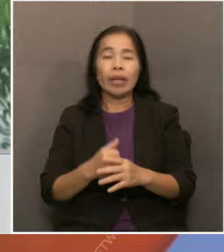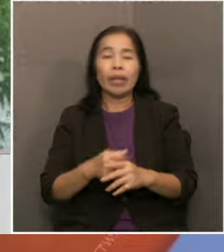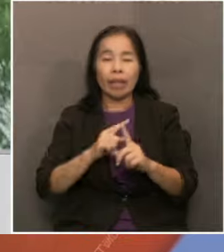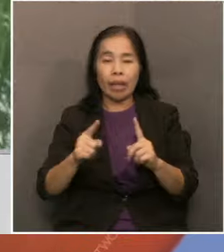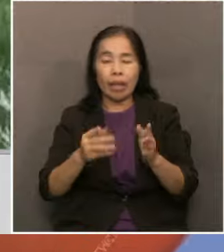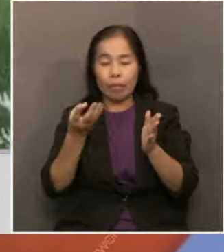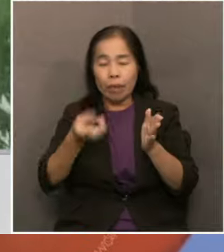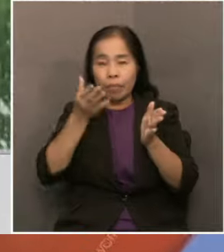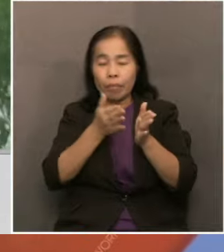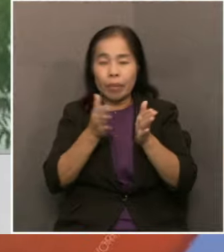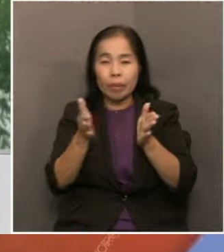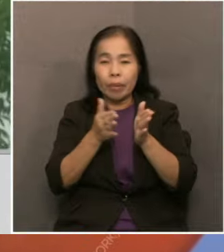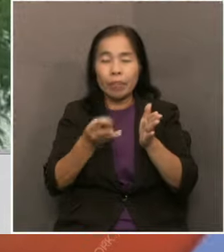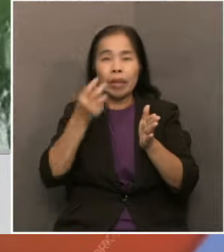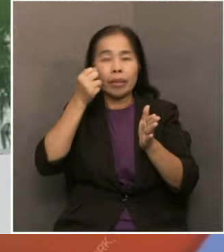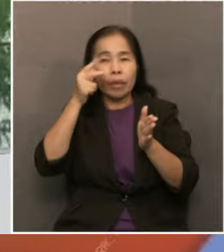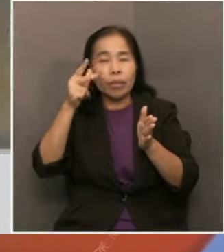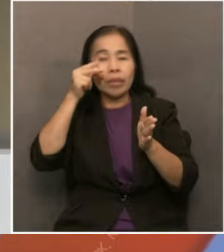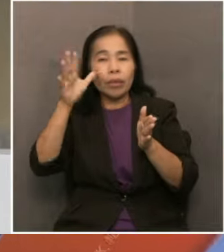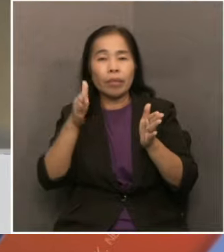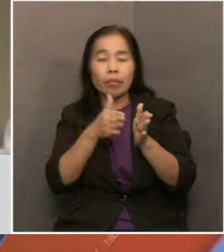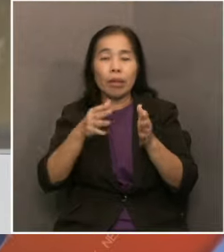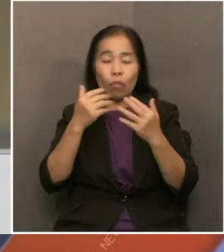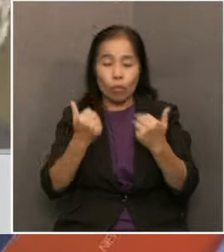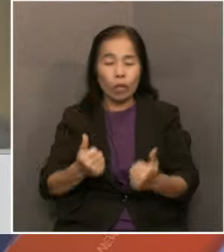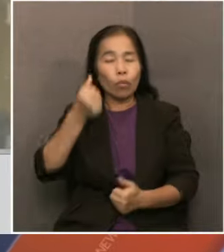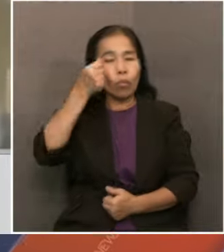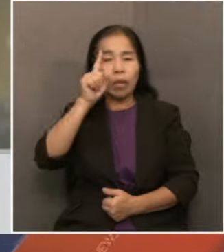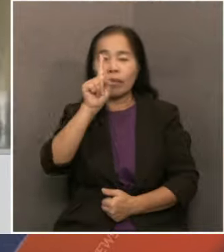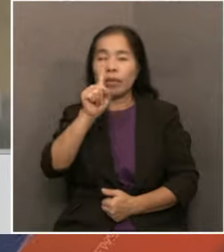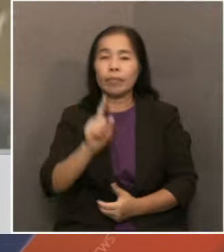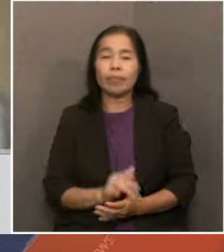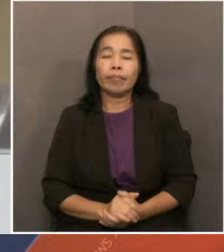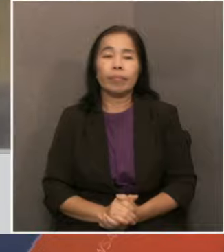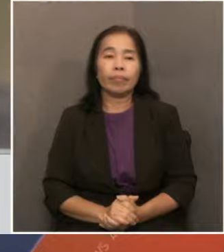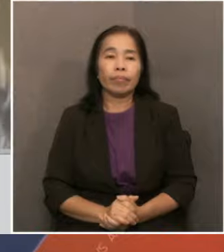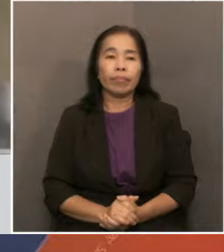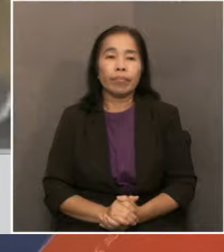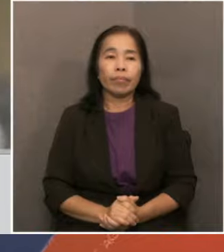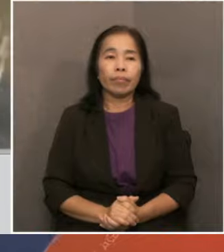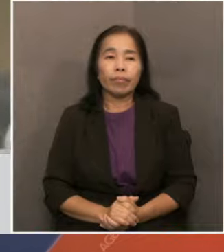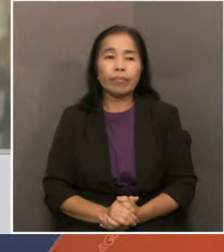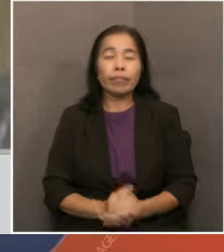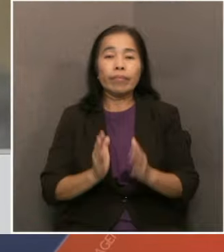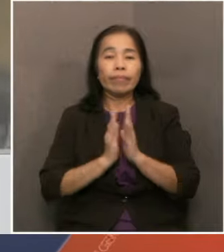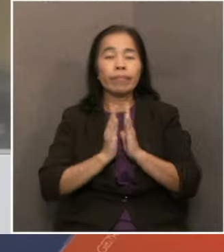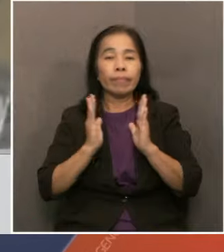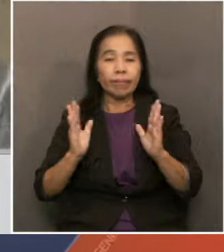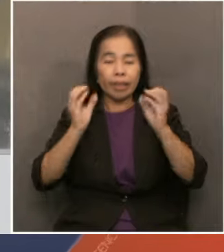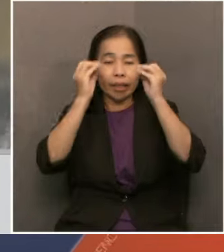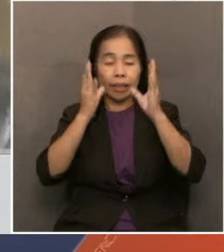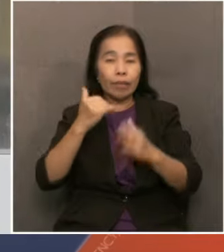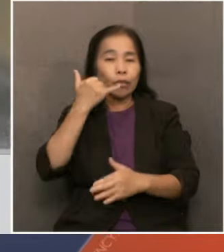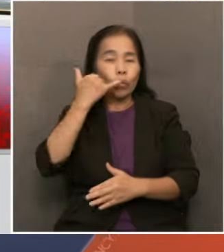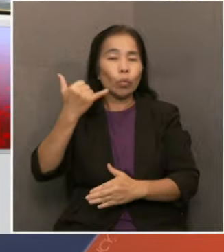ัหมาย JON primerabudสรหาวัข้หน้ามวัี้วันนเดี๋ยวเท่ั้นเองขอบคุมากเลยนะคะอาจาร์ สามหรบการ